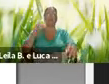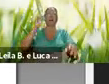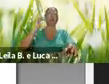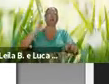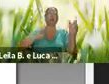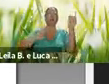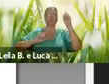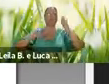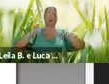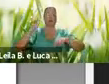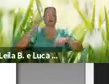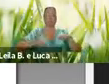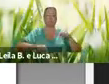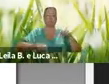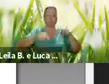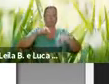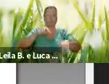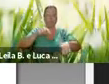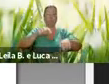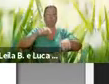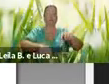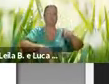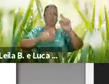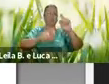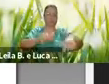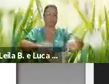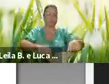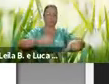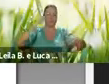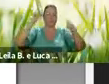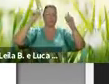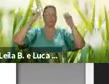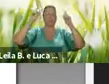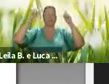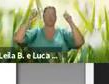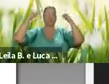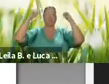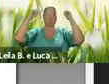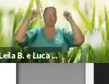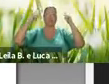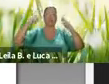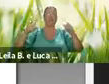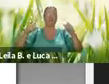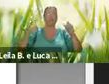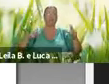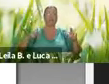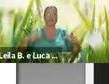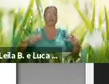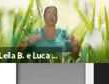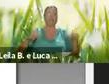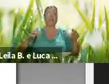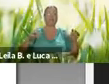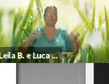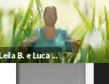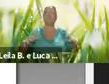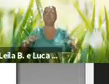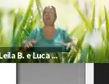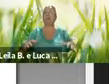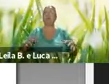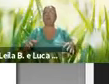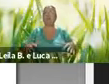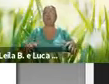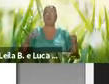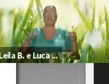Vuol dire, ognuno pigiava un suo tasto elettromagnetico nel cervello per poter far